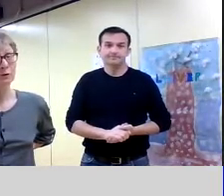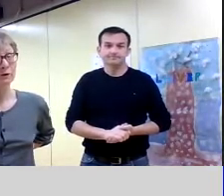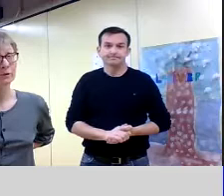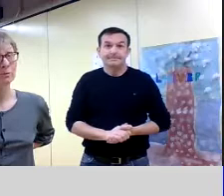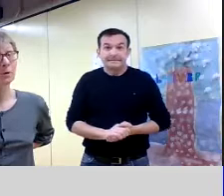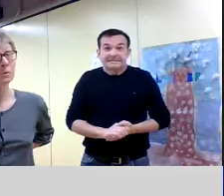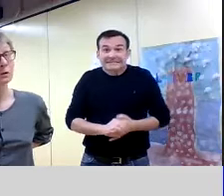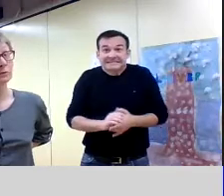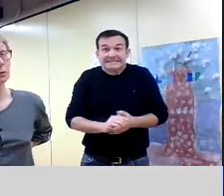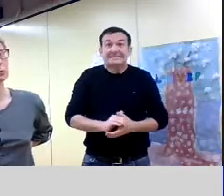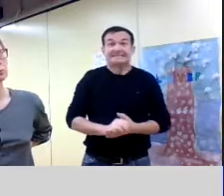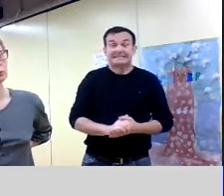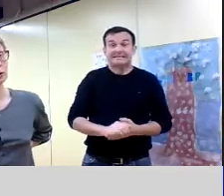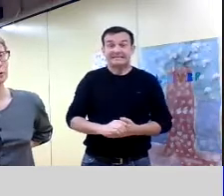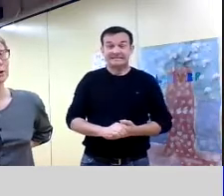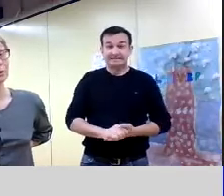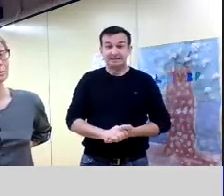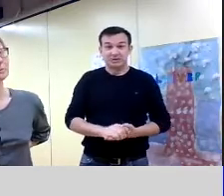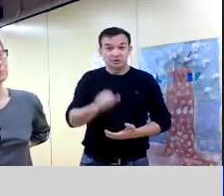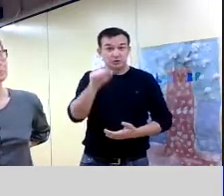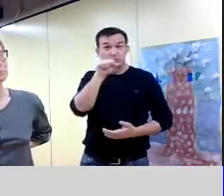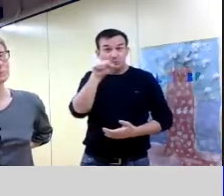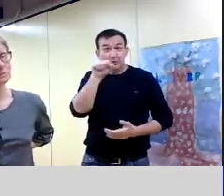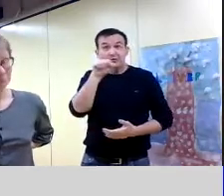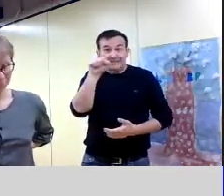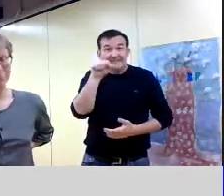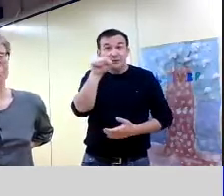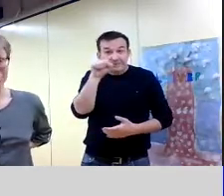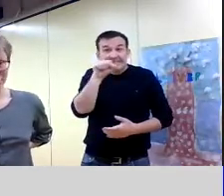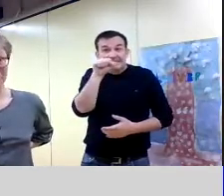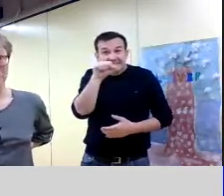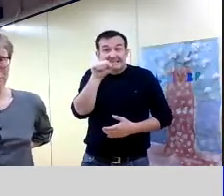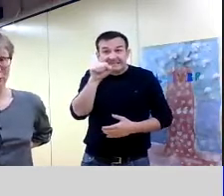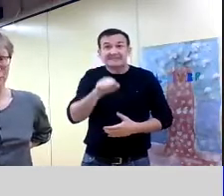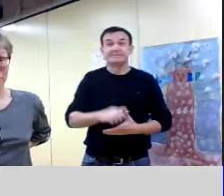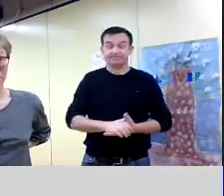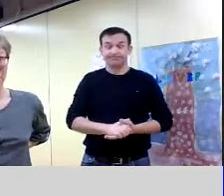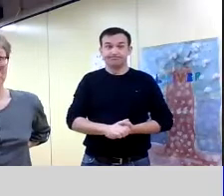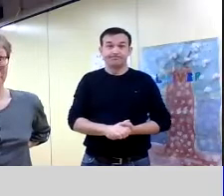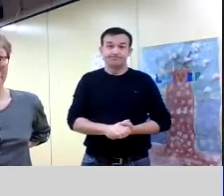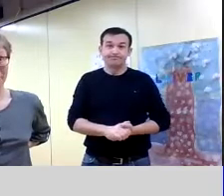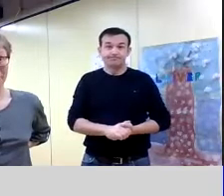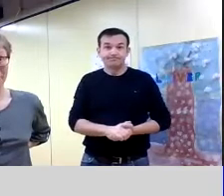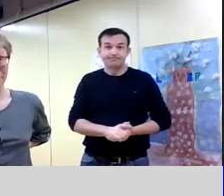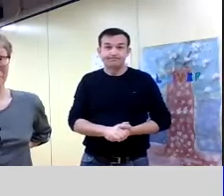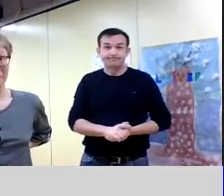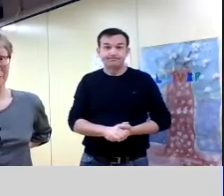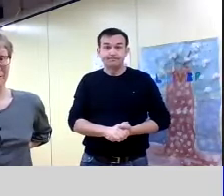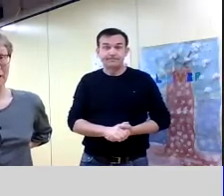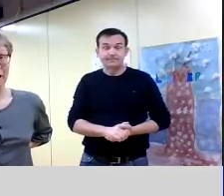Attention, il faut être propre, il faut se laver les dents. Je me brosse les dents. Parfait.